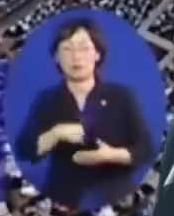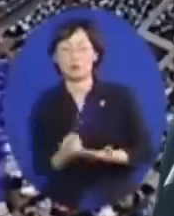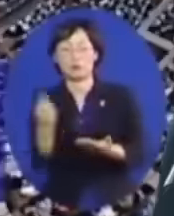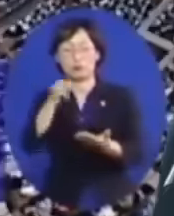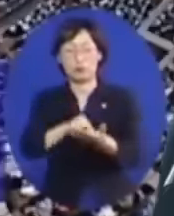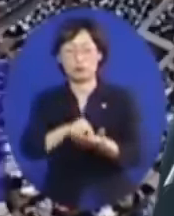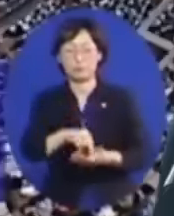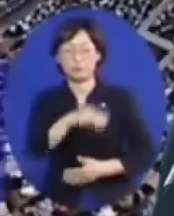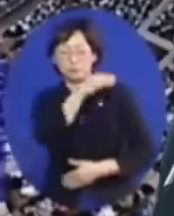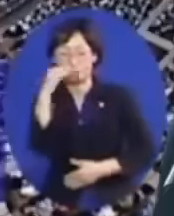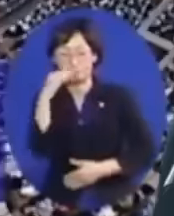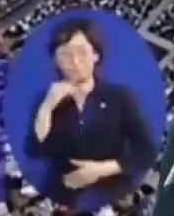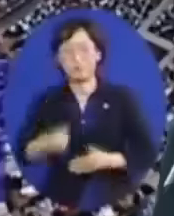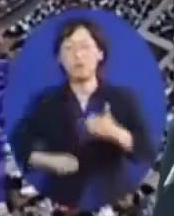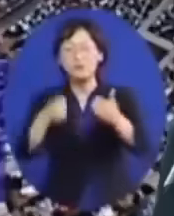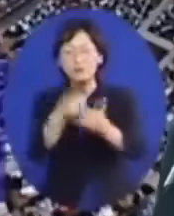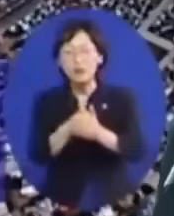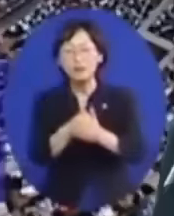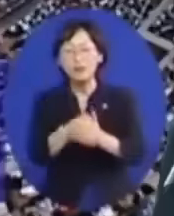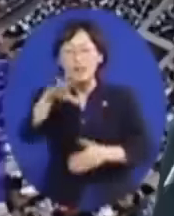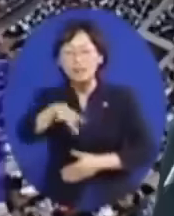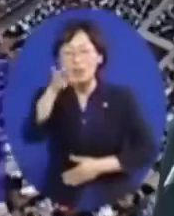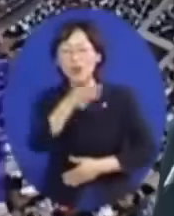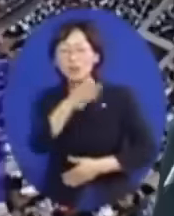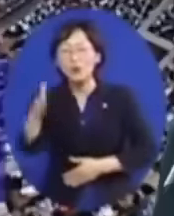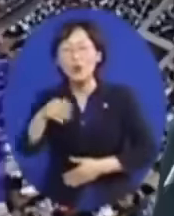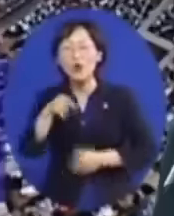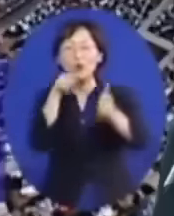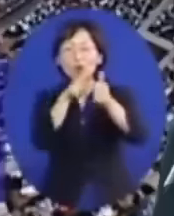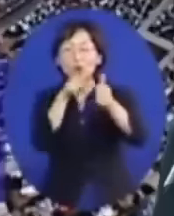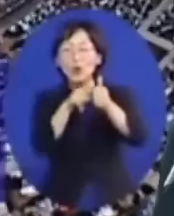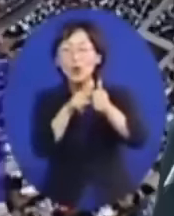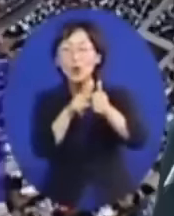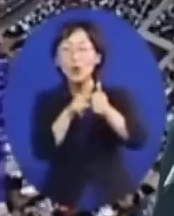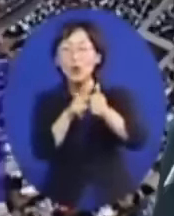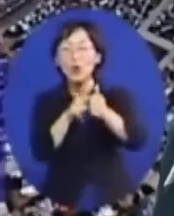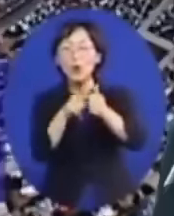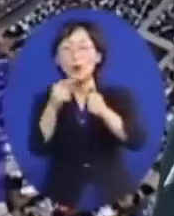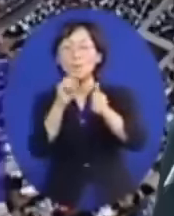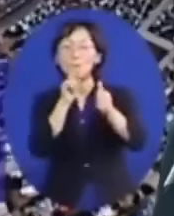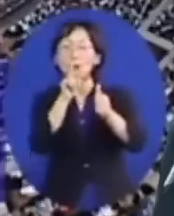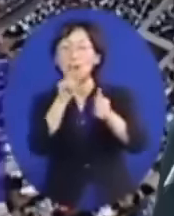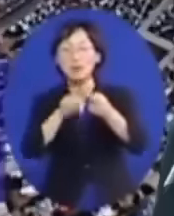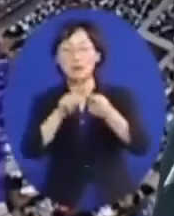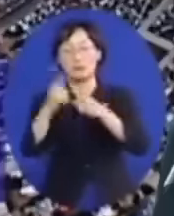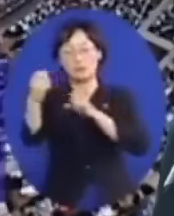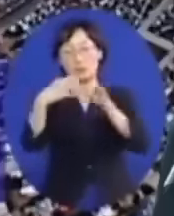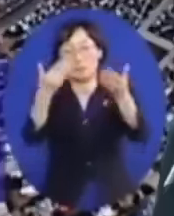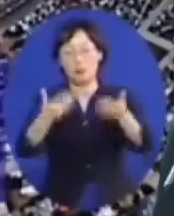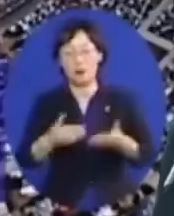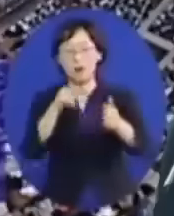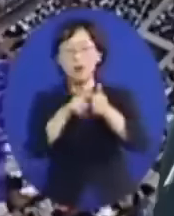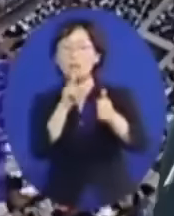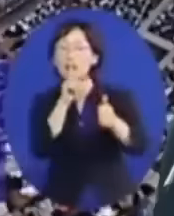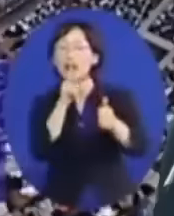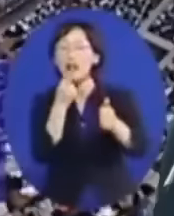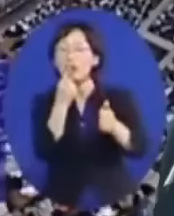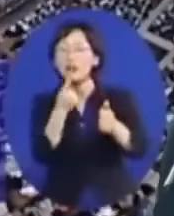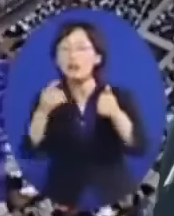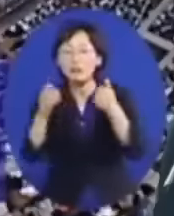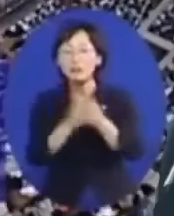겸비하게 하기로 결심하던 첫날부터 내 말이 응답받았으므로 내가 내 말로 말미암아